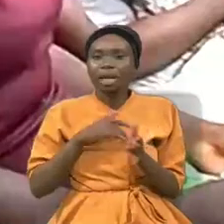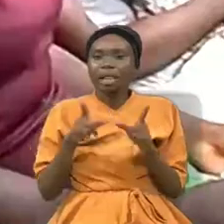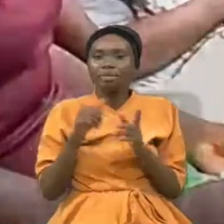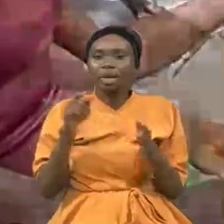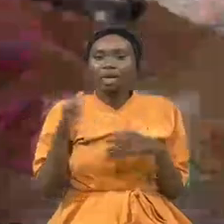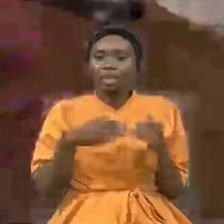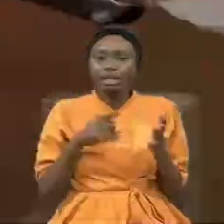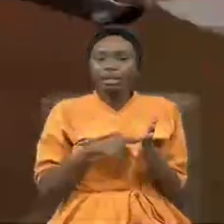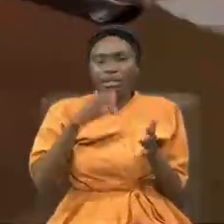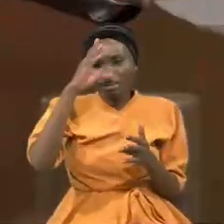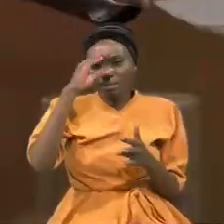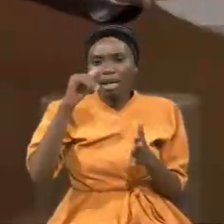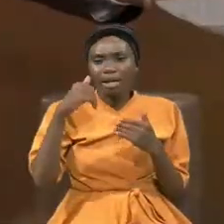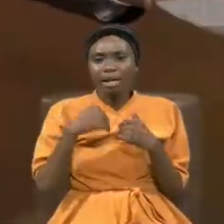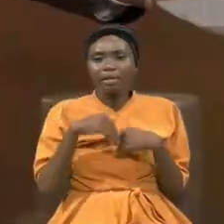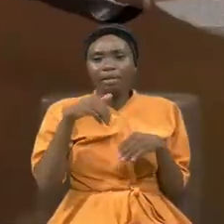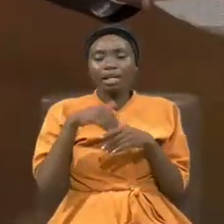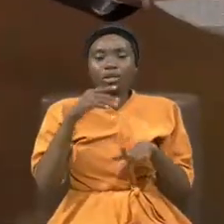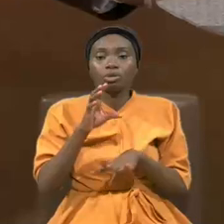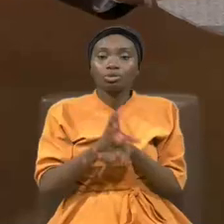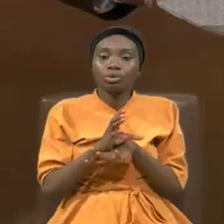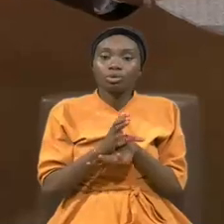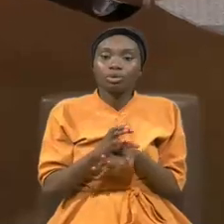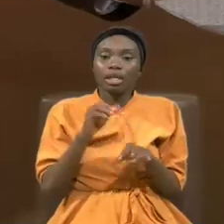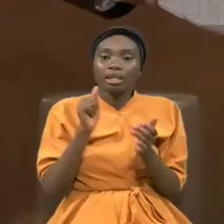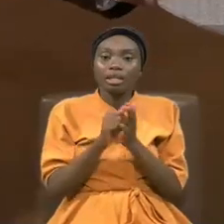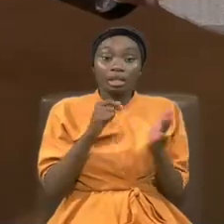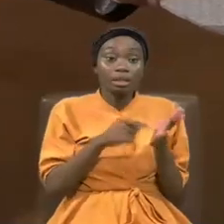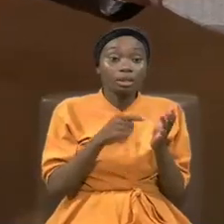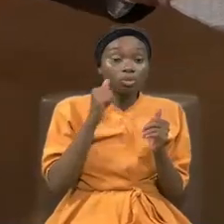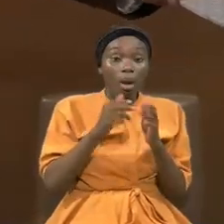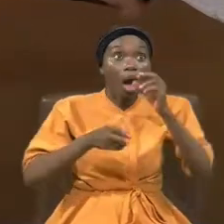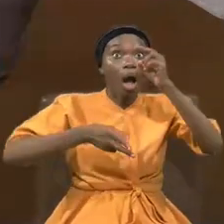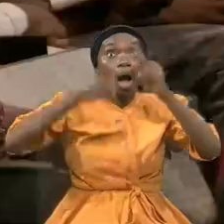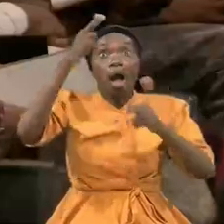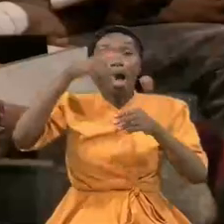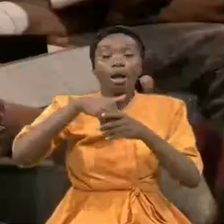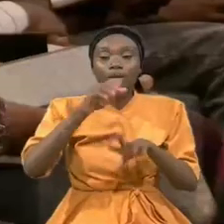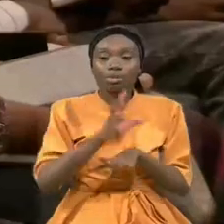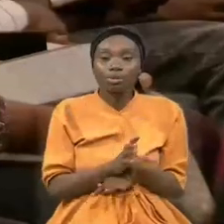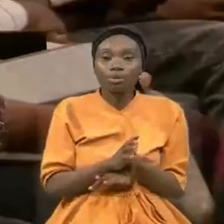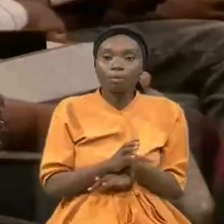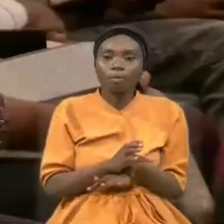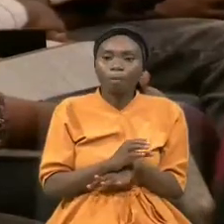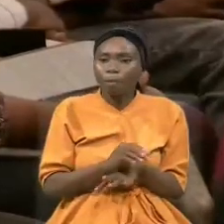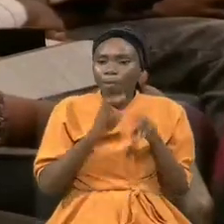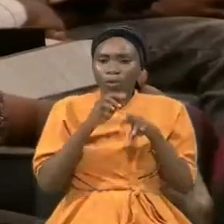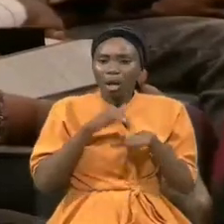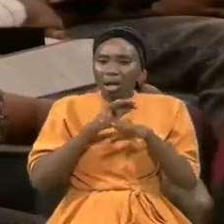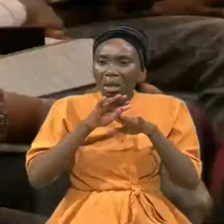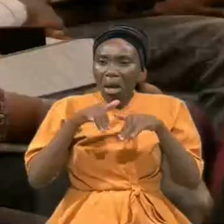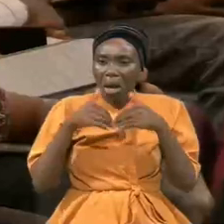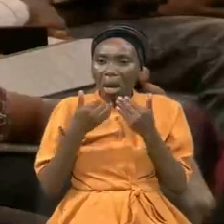homme-là, très élevé comme ça dans l'Église, regardez cette femme-là, avec sa position-là, très grand, élevé,